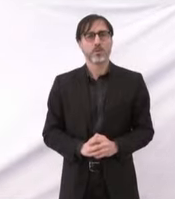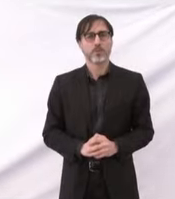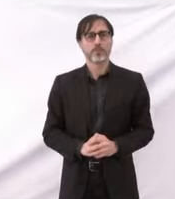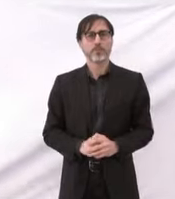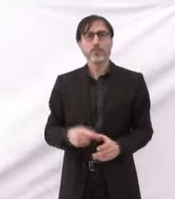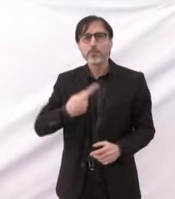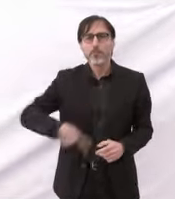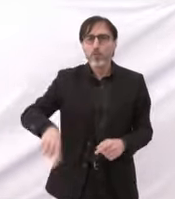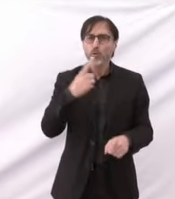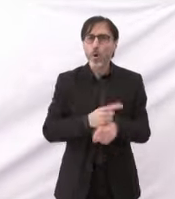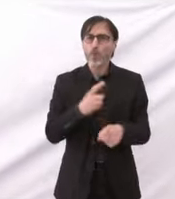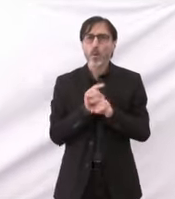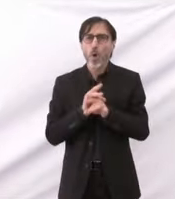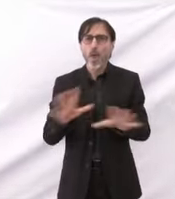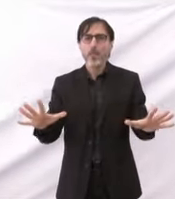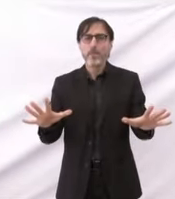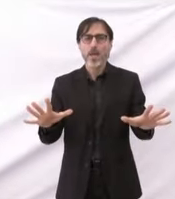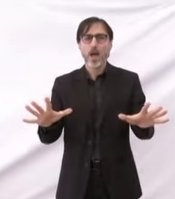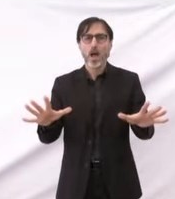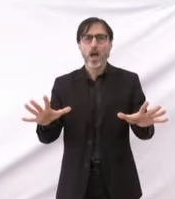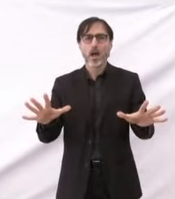Ma